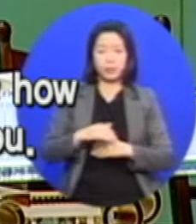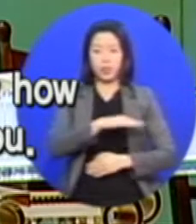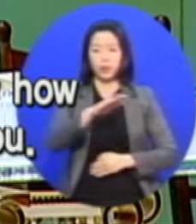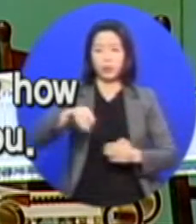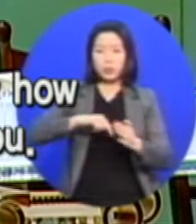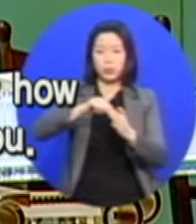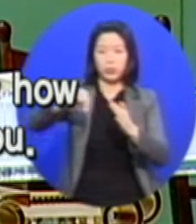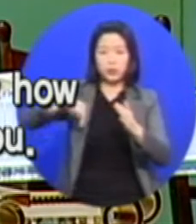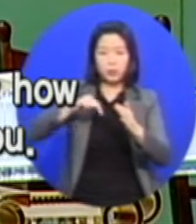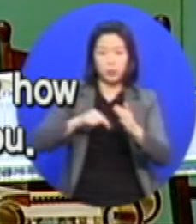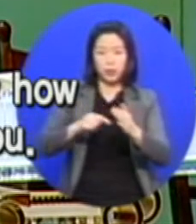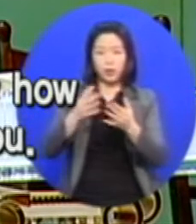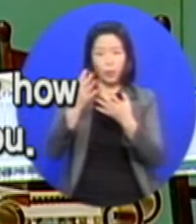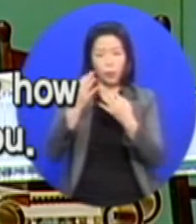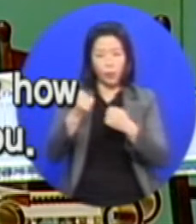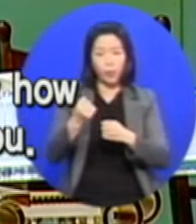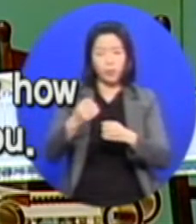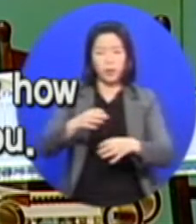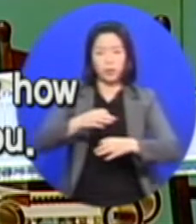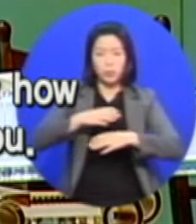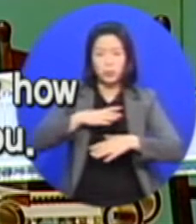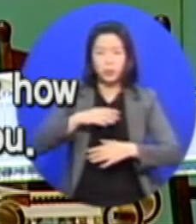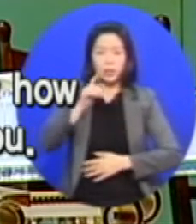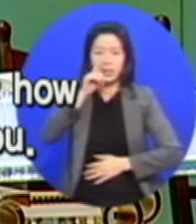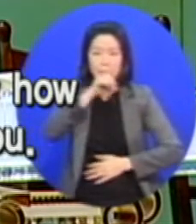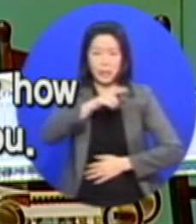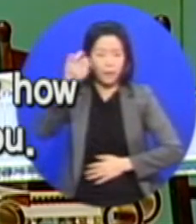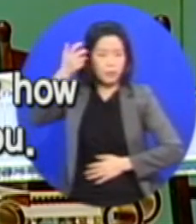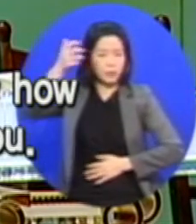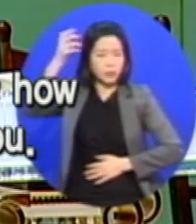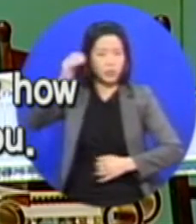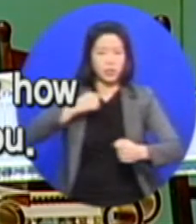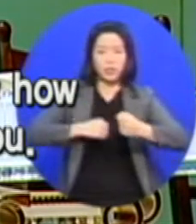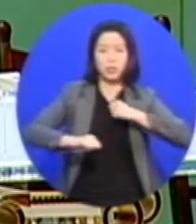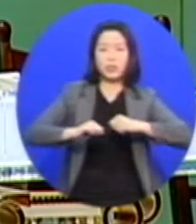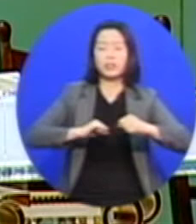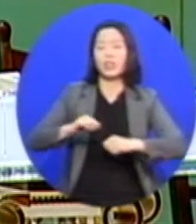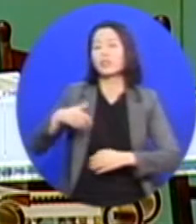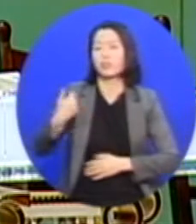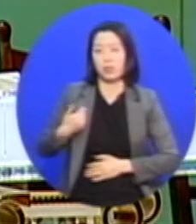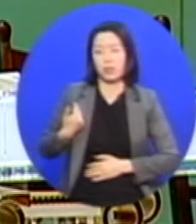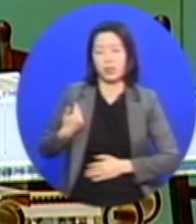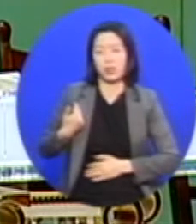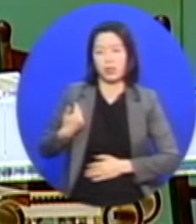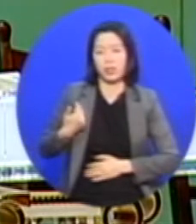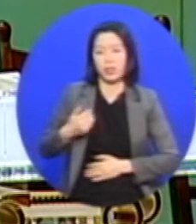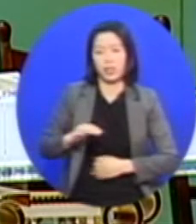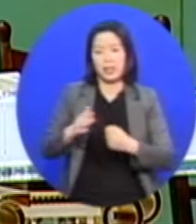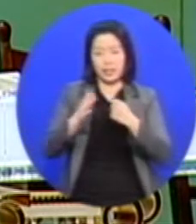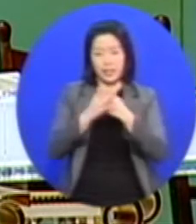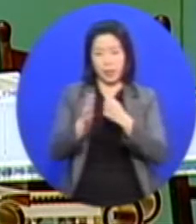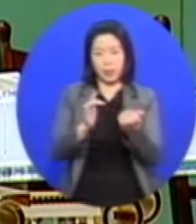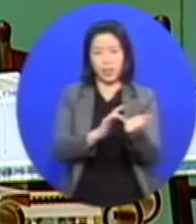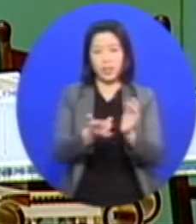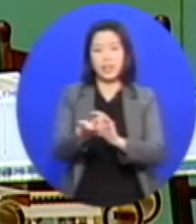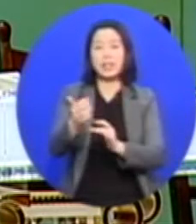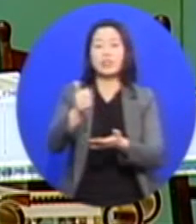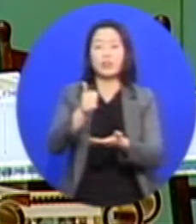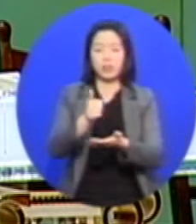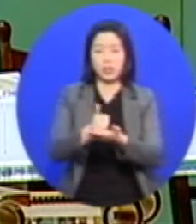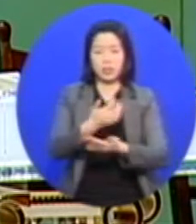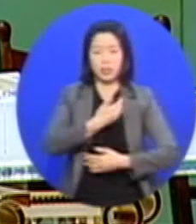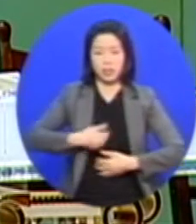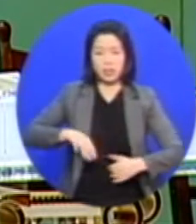우리 속에 얼마나 무섭게 악한 영이 역사하고 있는 지 모릅니다 그래서 예수님께서 제자들에게